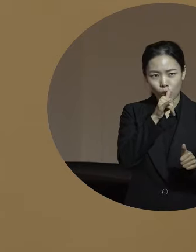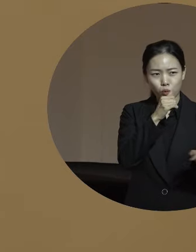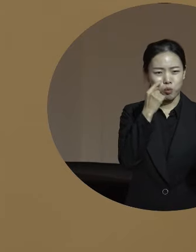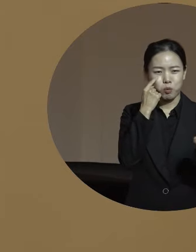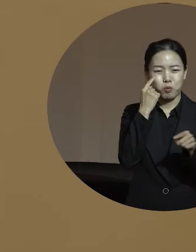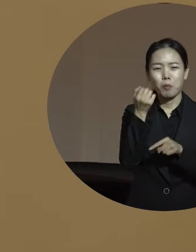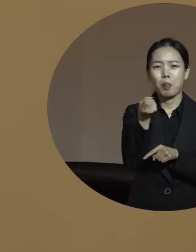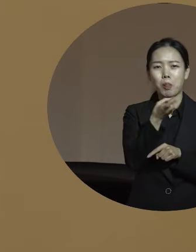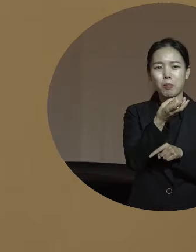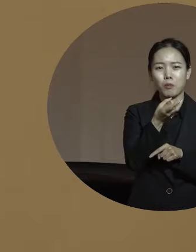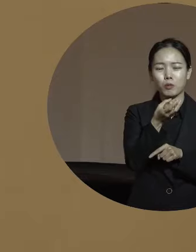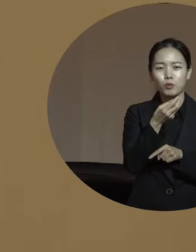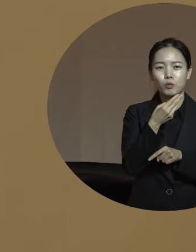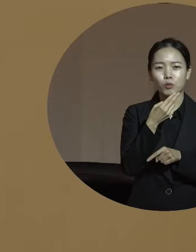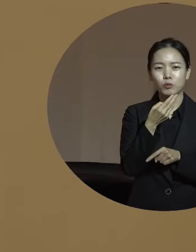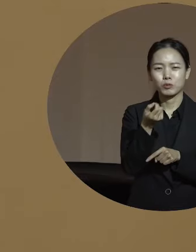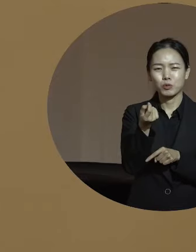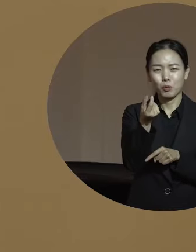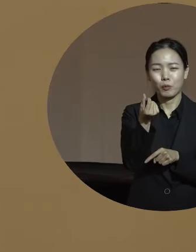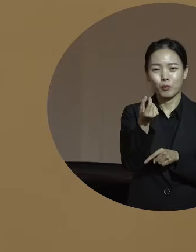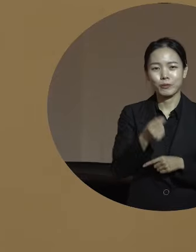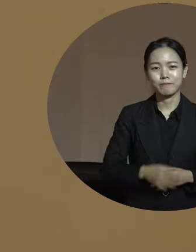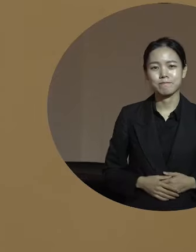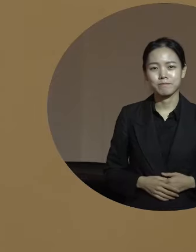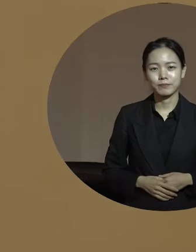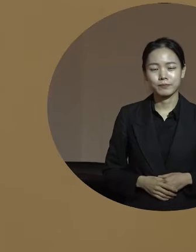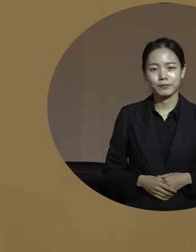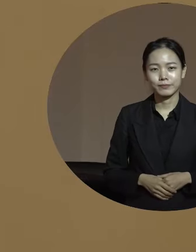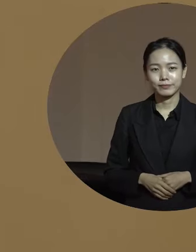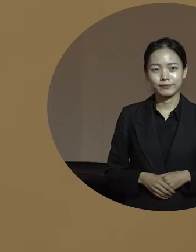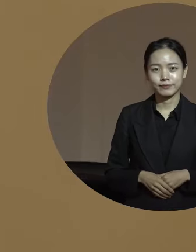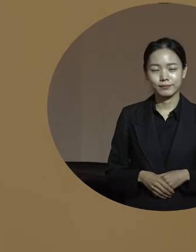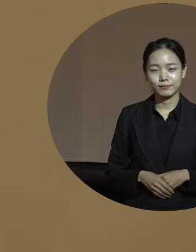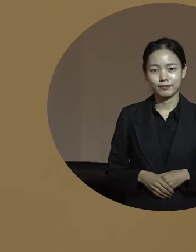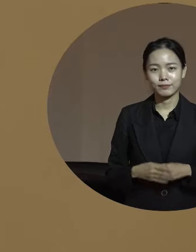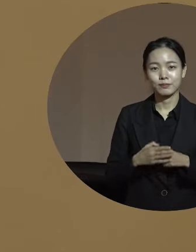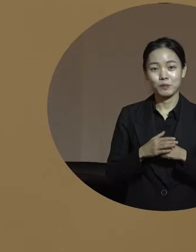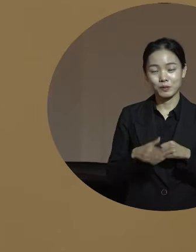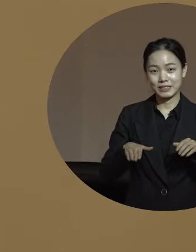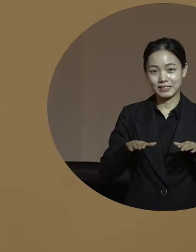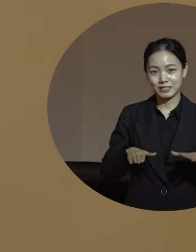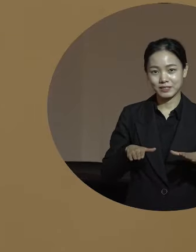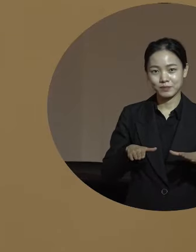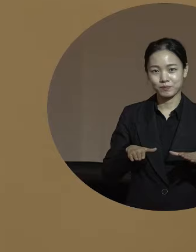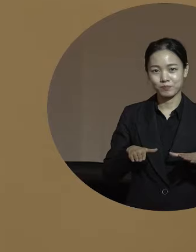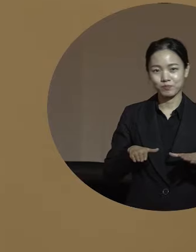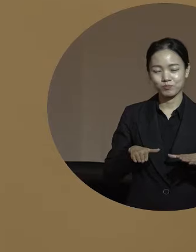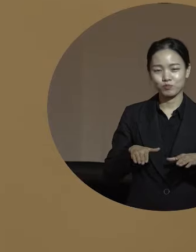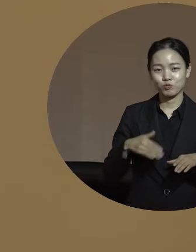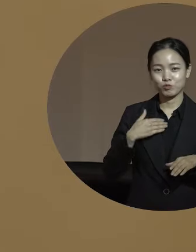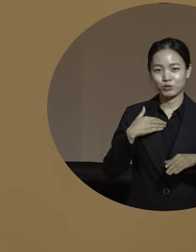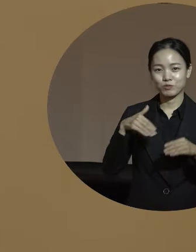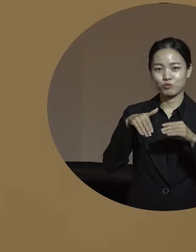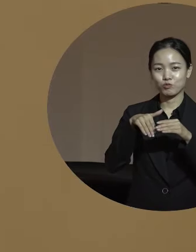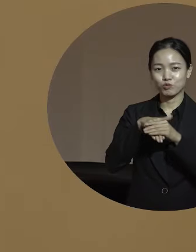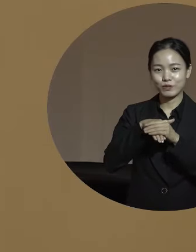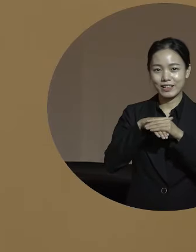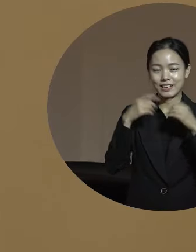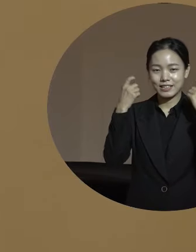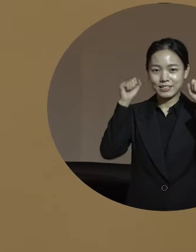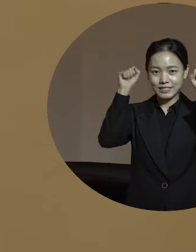합니다. 그래서 저희 한국문화예술교육진흥원은 문화체육관광부와 함께 오늘의 타이틀인